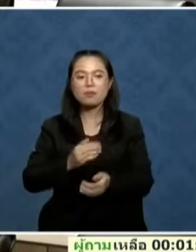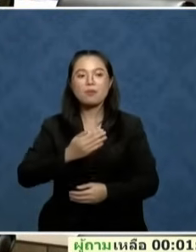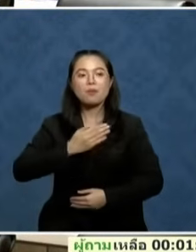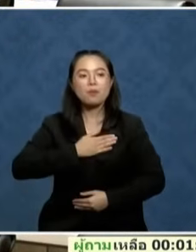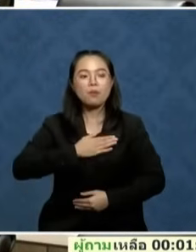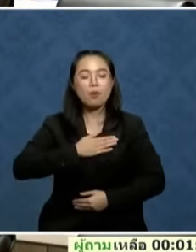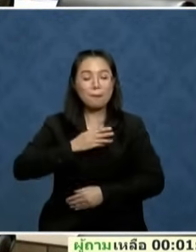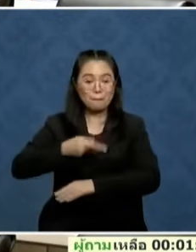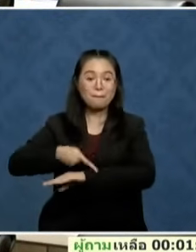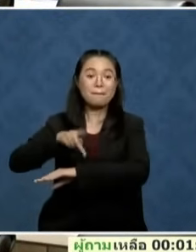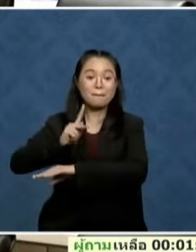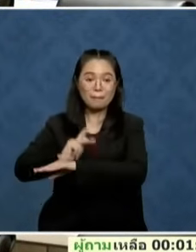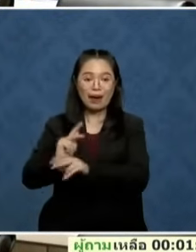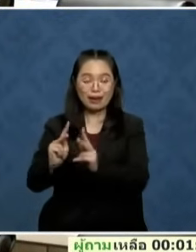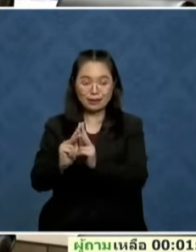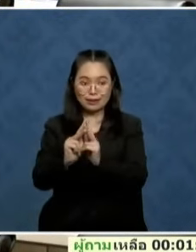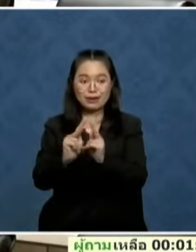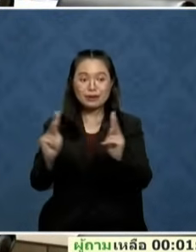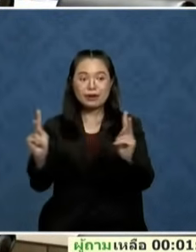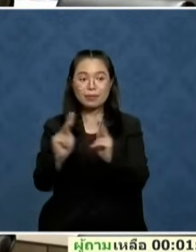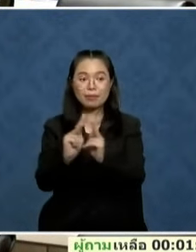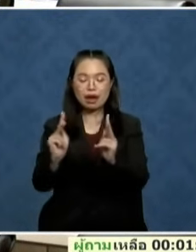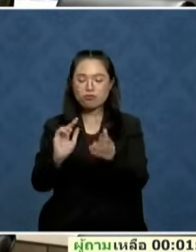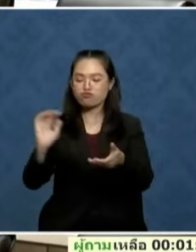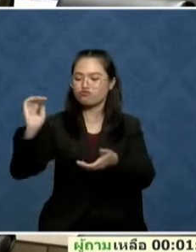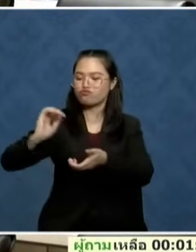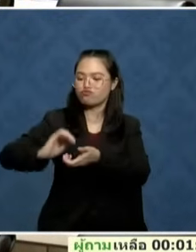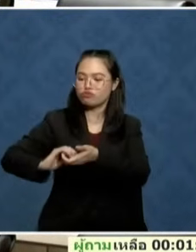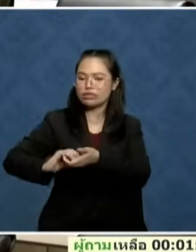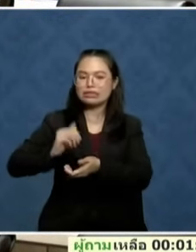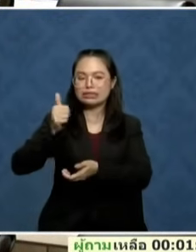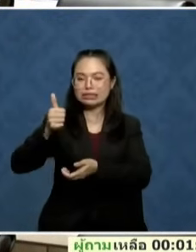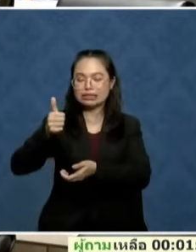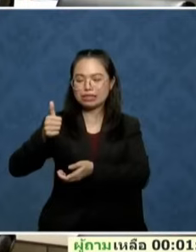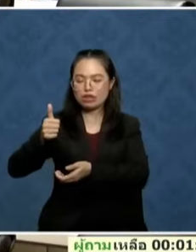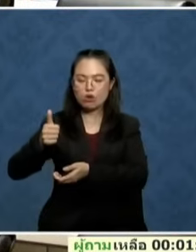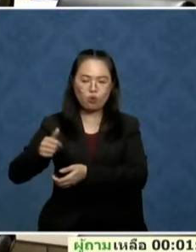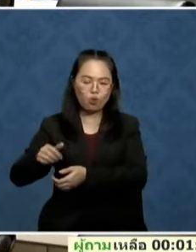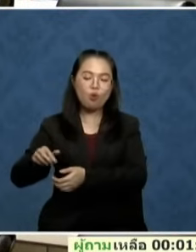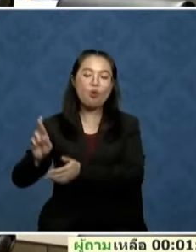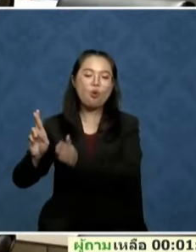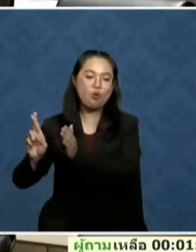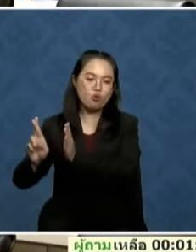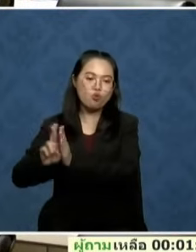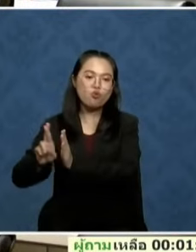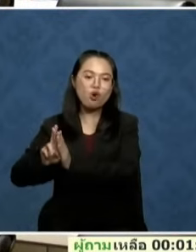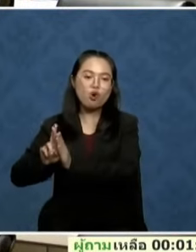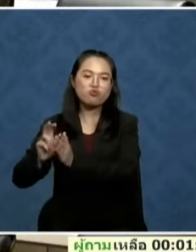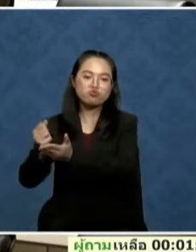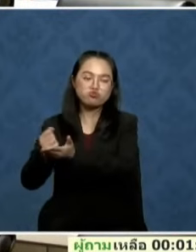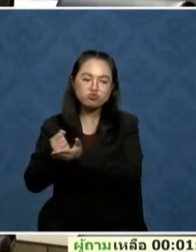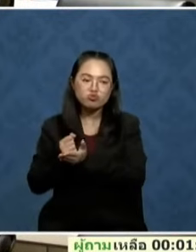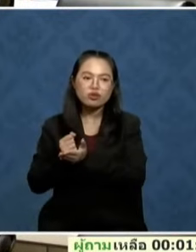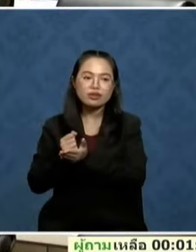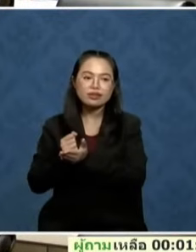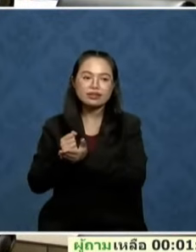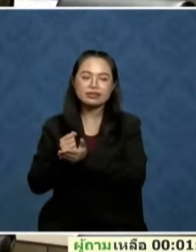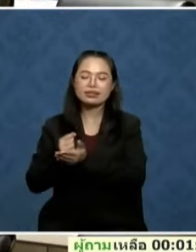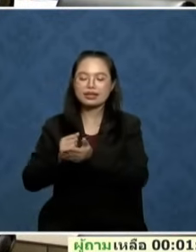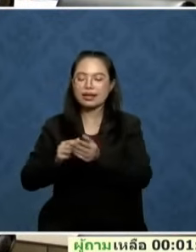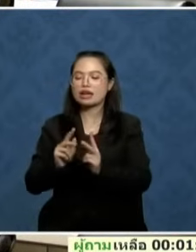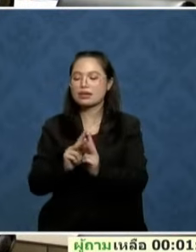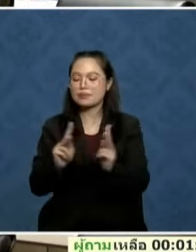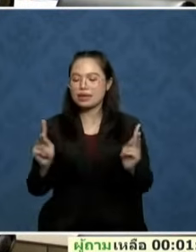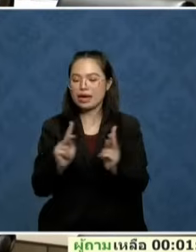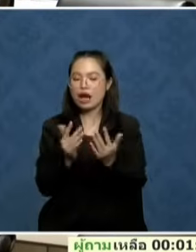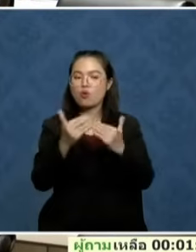องในฐานะประธานกรรมธิการความมั่นคงแห่งรัฐก็ได้รับความร่วมมือที่ดีนะครับจากท่านรองปลัดที่ท่านได้ส่งไปในการร่วมกับกรรมธิการ